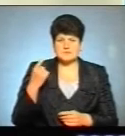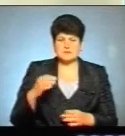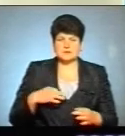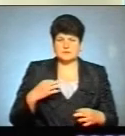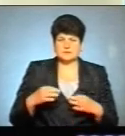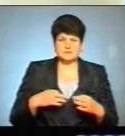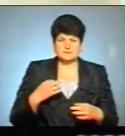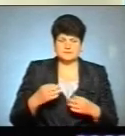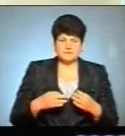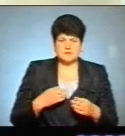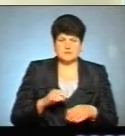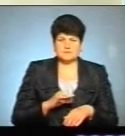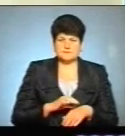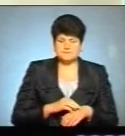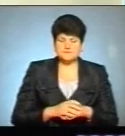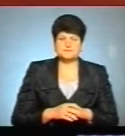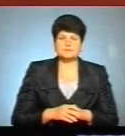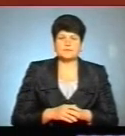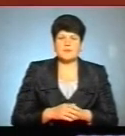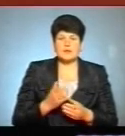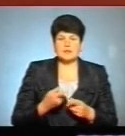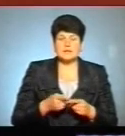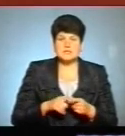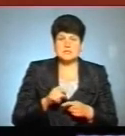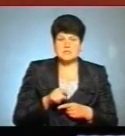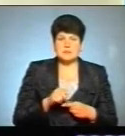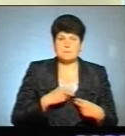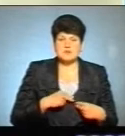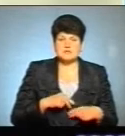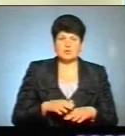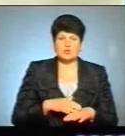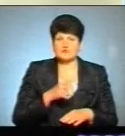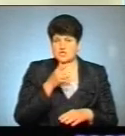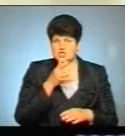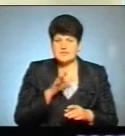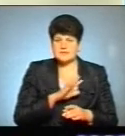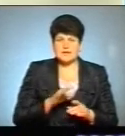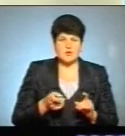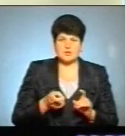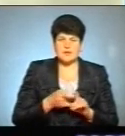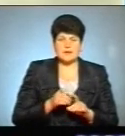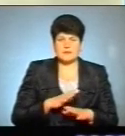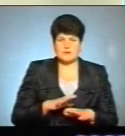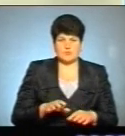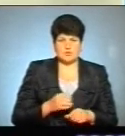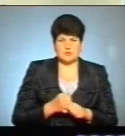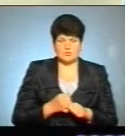для людей з психоневрологічними захворюваннями. Але ці працівники довший час не контактували і не були на роботі.